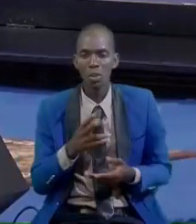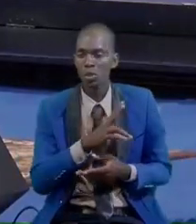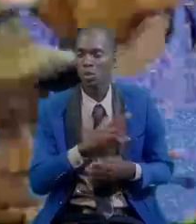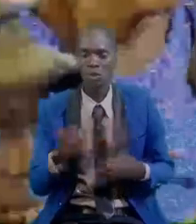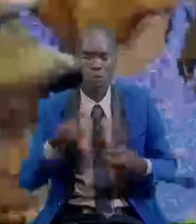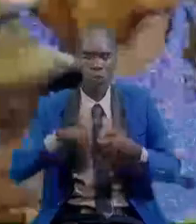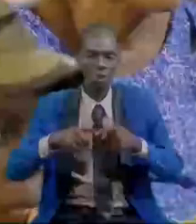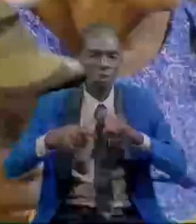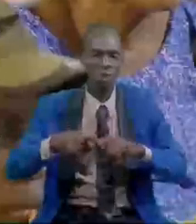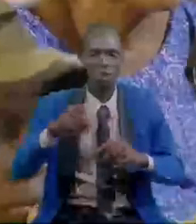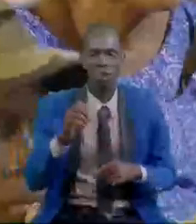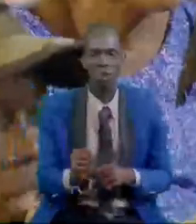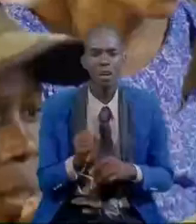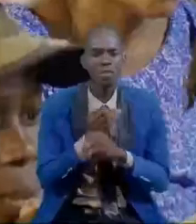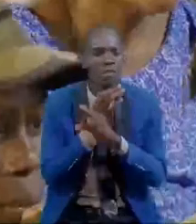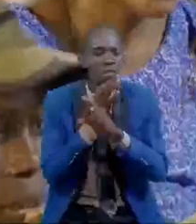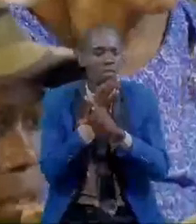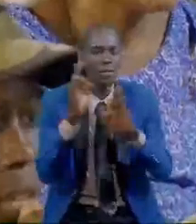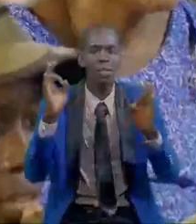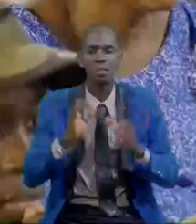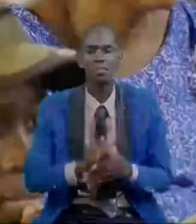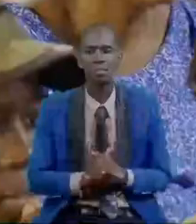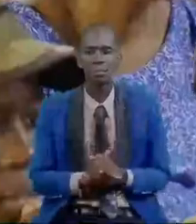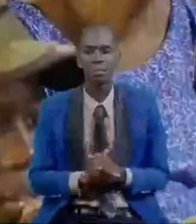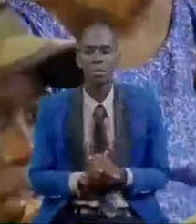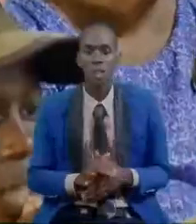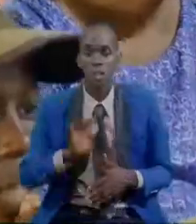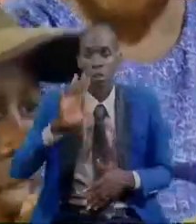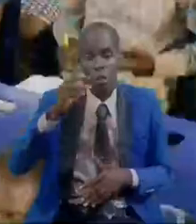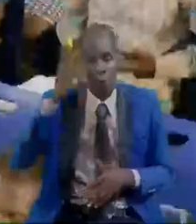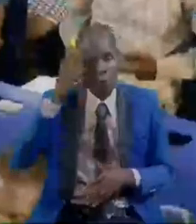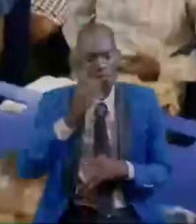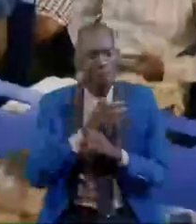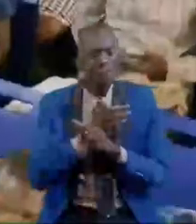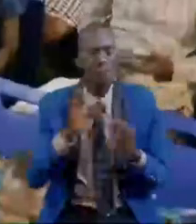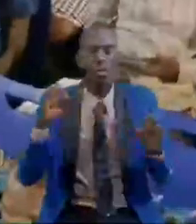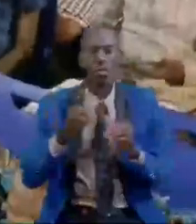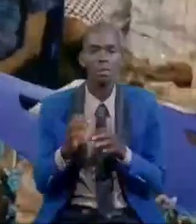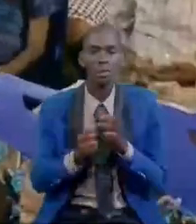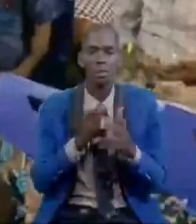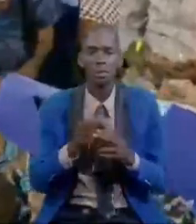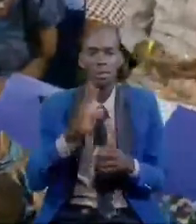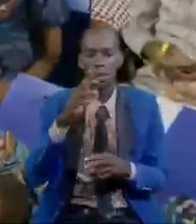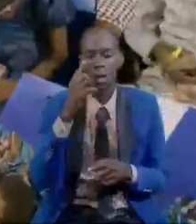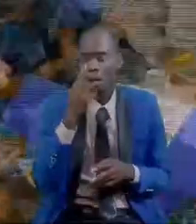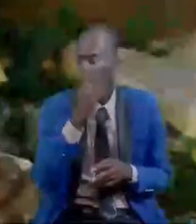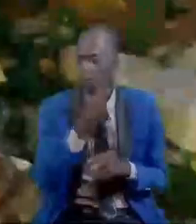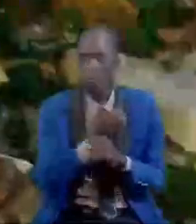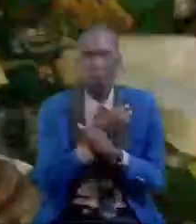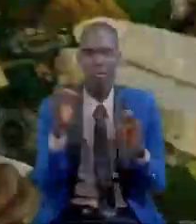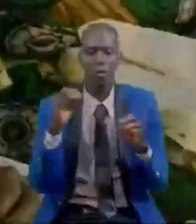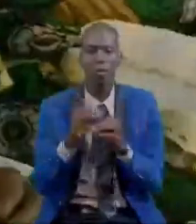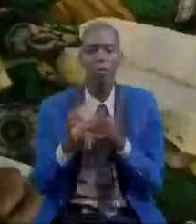de chaîne, libre, ton cerveau libre, tes yeux